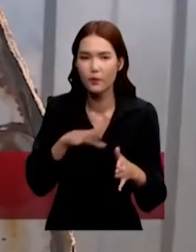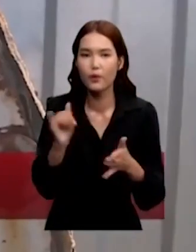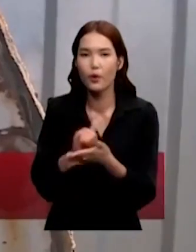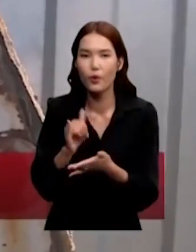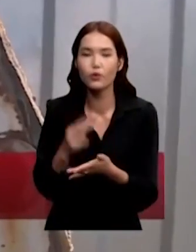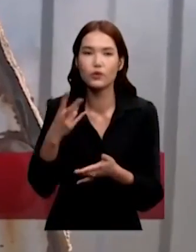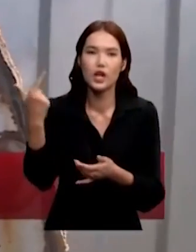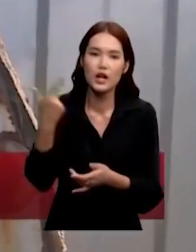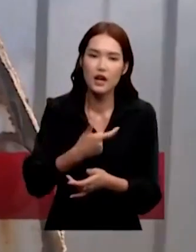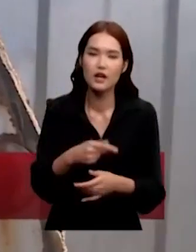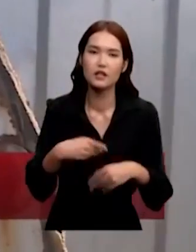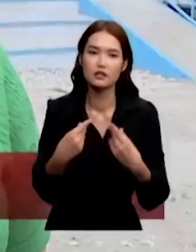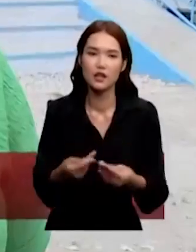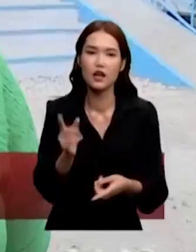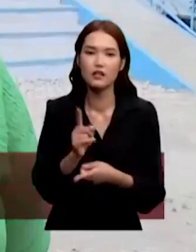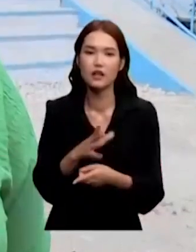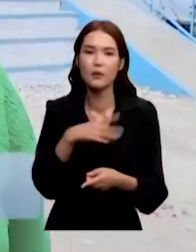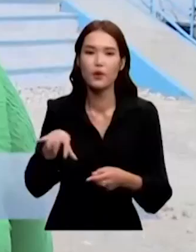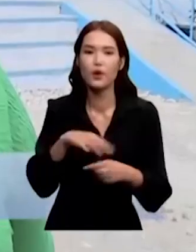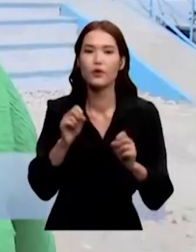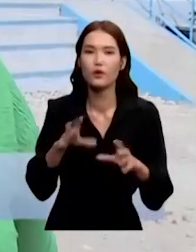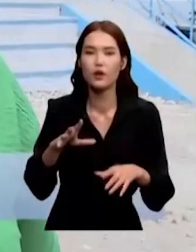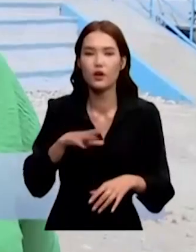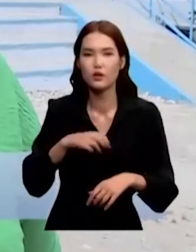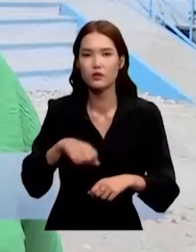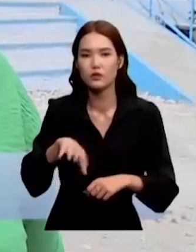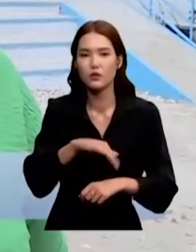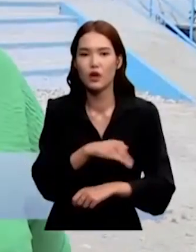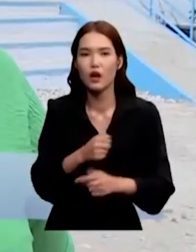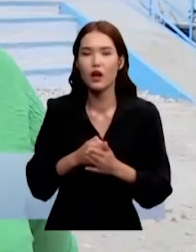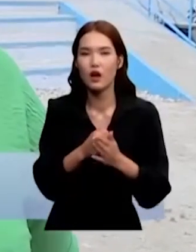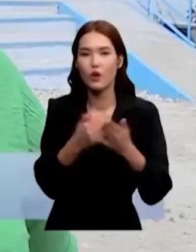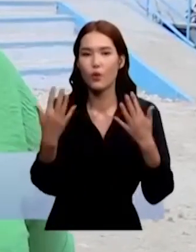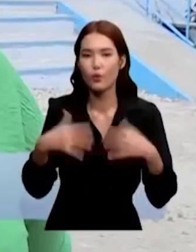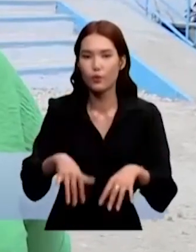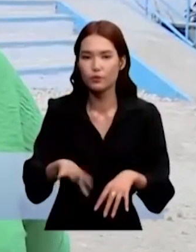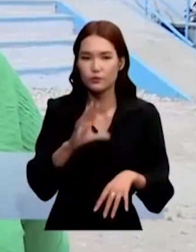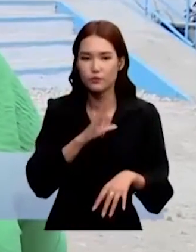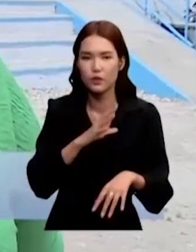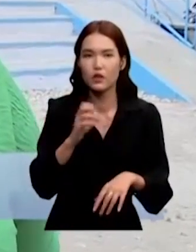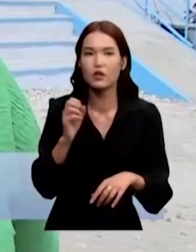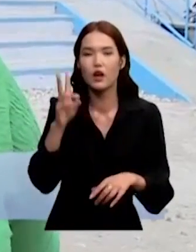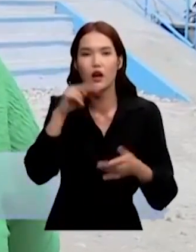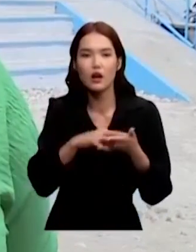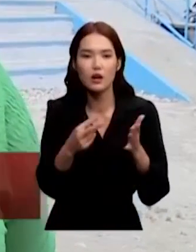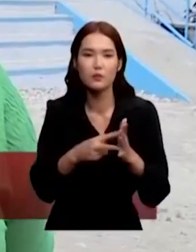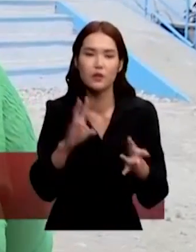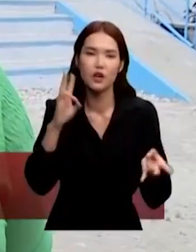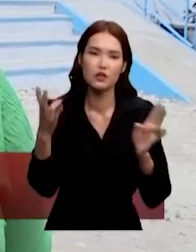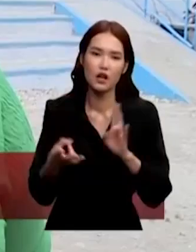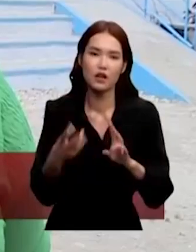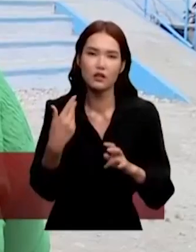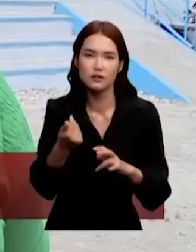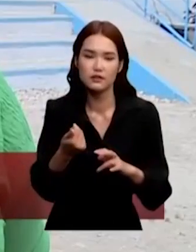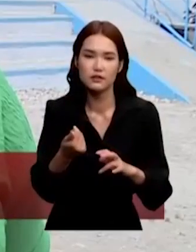ее в гарантийный период. В том году вот башня упала. Ее посмотрели, она вообще как фанера, фольга.